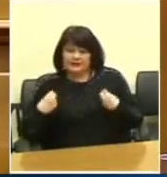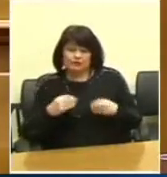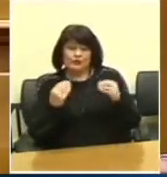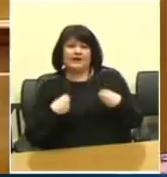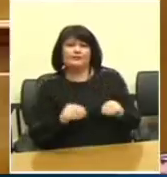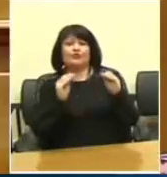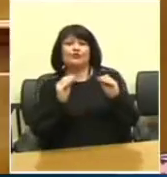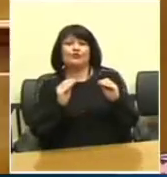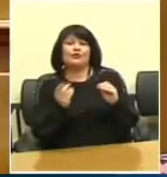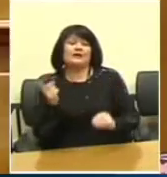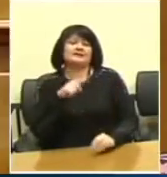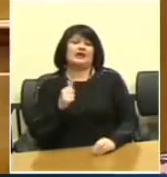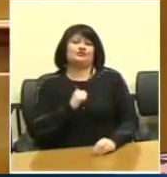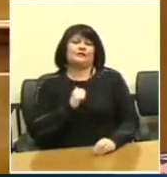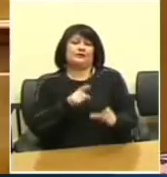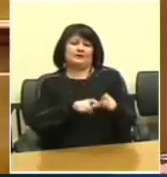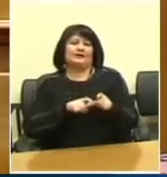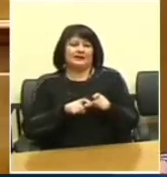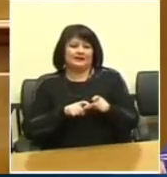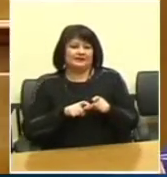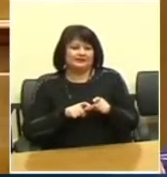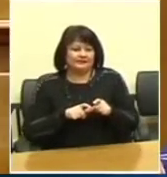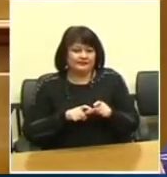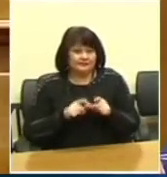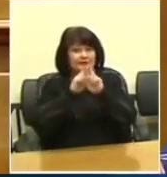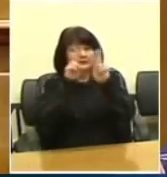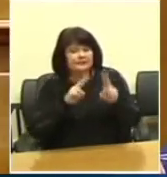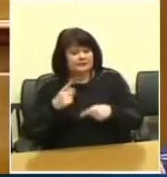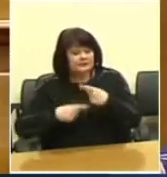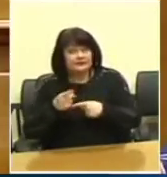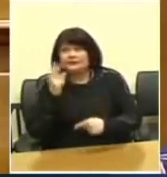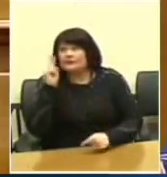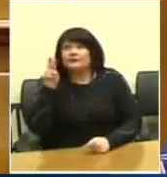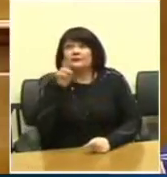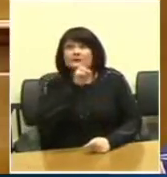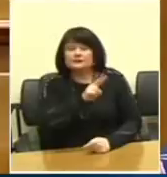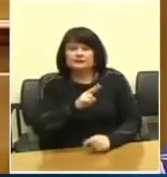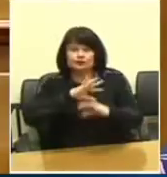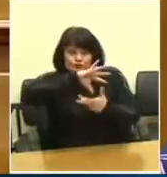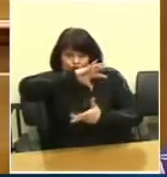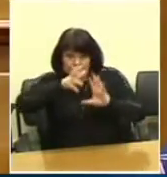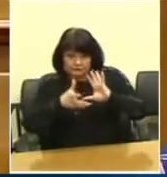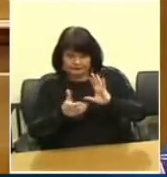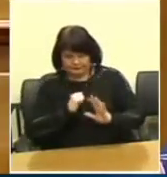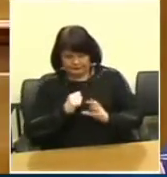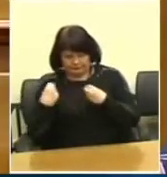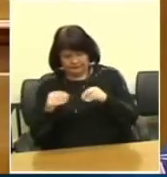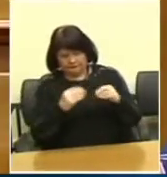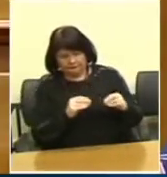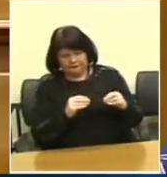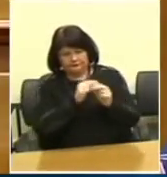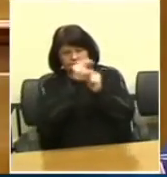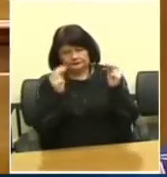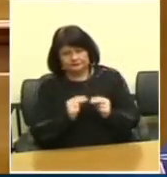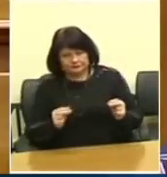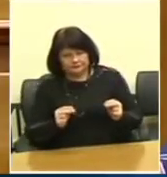ιδιωτικά συμφέροντα, αγνοώντας τη διεθνή εμπειρία από εγχειρήματα σε ολόκληρο τον κόσμο που οδήγησαν ιδιωτικοποίηση